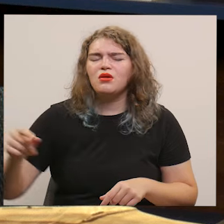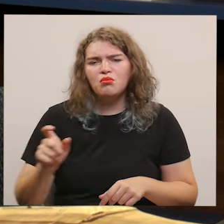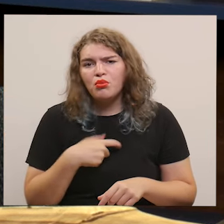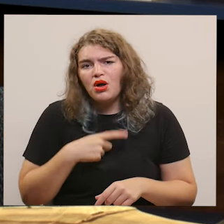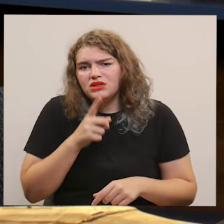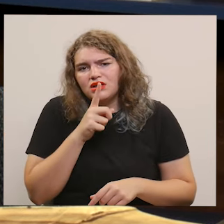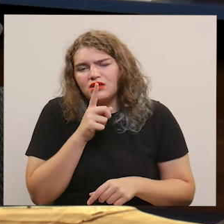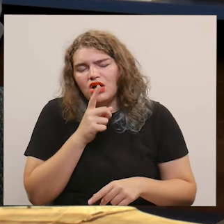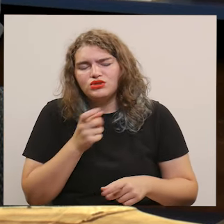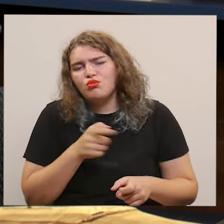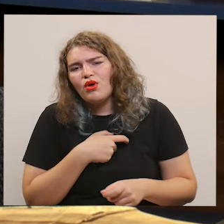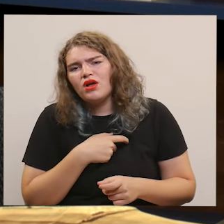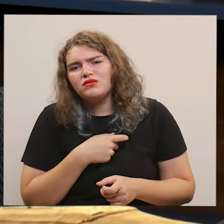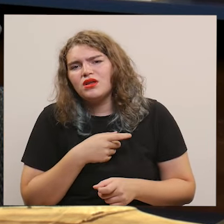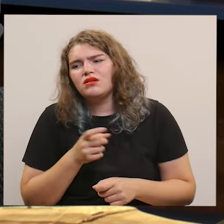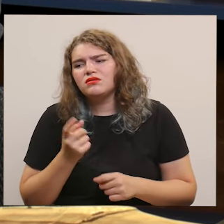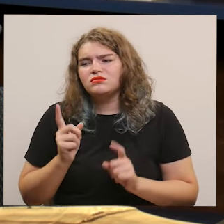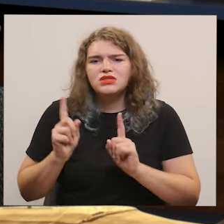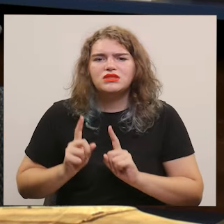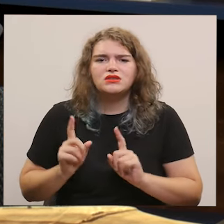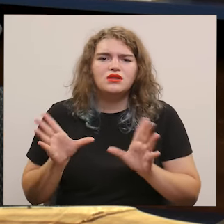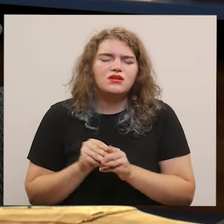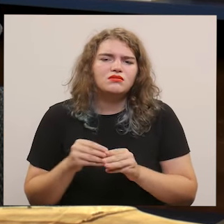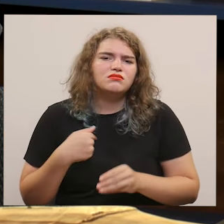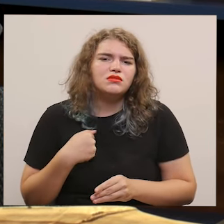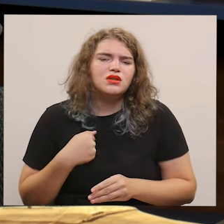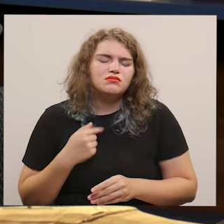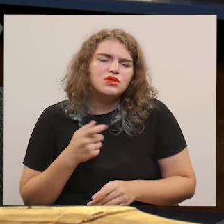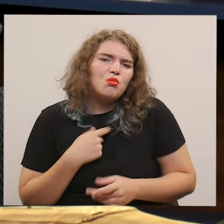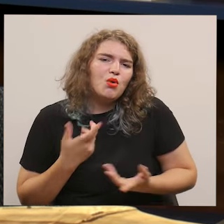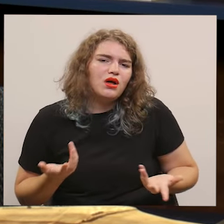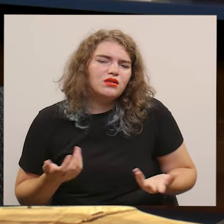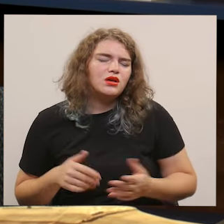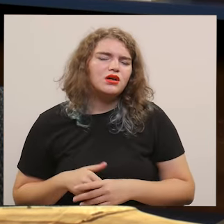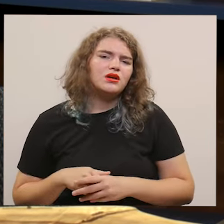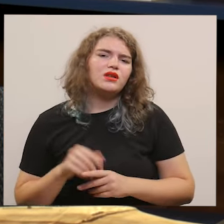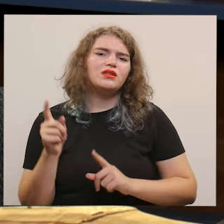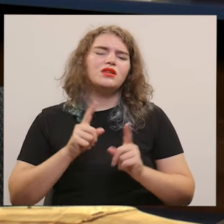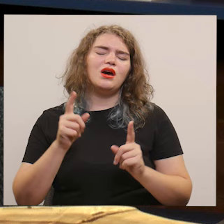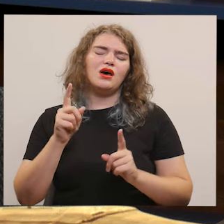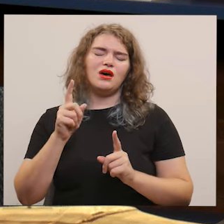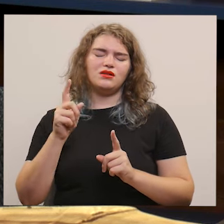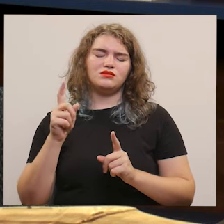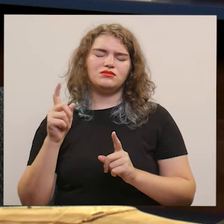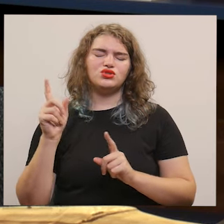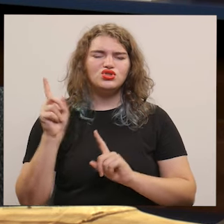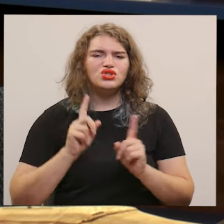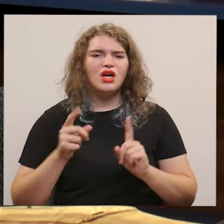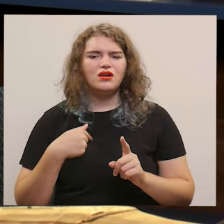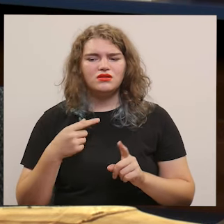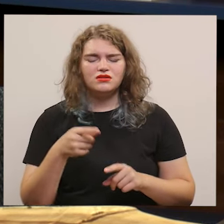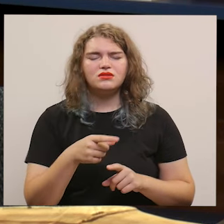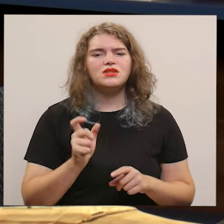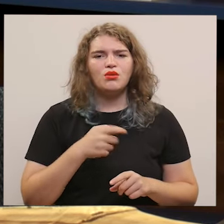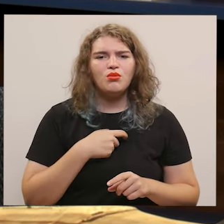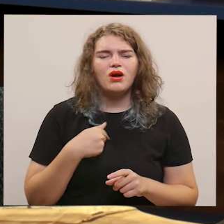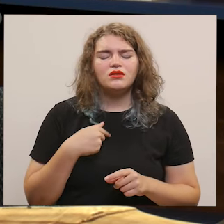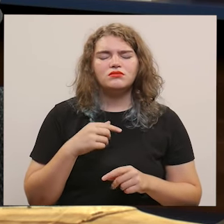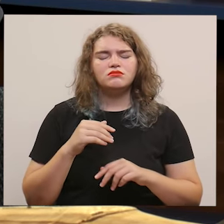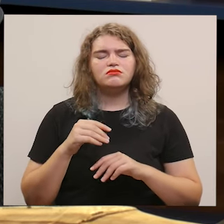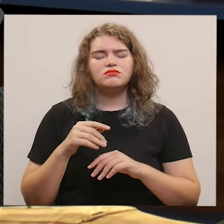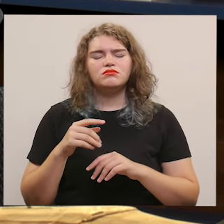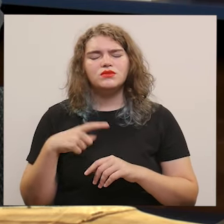tace. Poate tace și stă lângă mine. Da, se poate să fie și treaba asta. Dar și dacă face treaba asta, știe că se poate baza pe mine, că